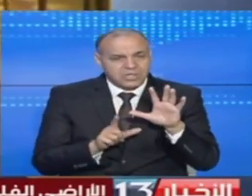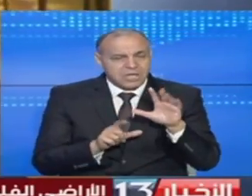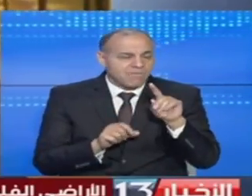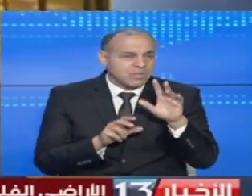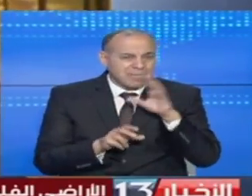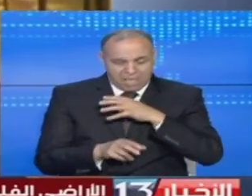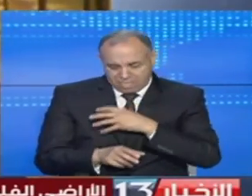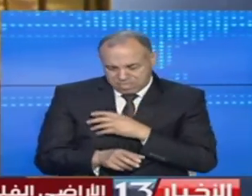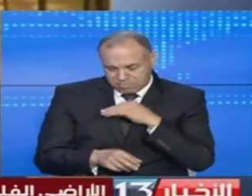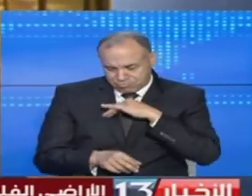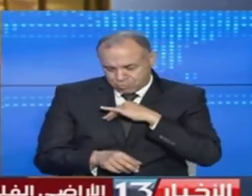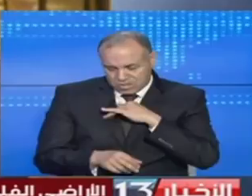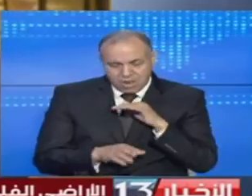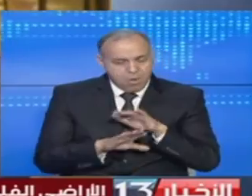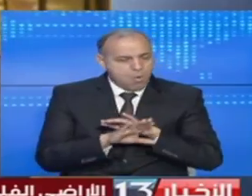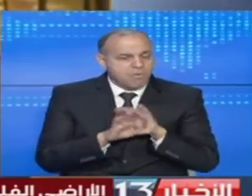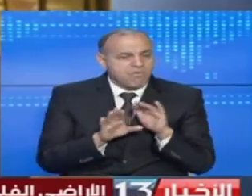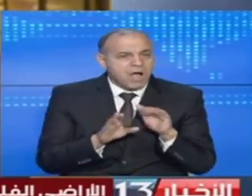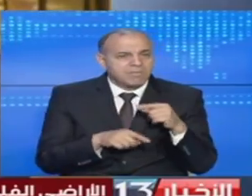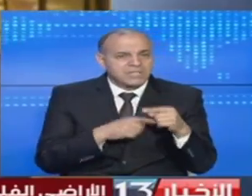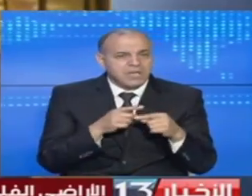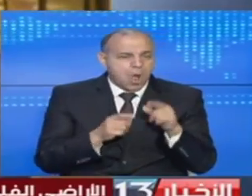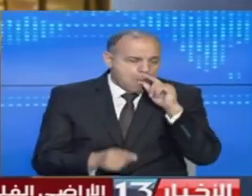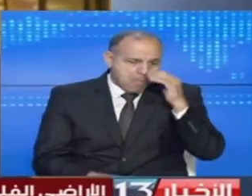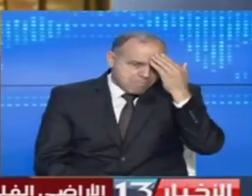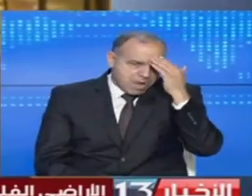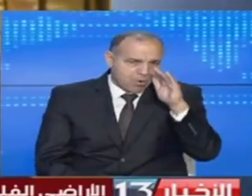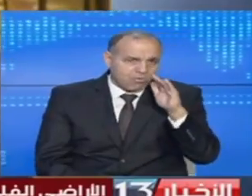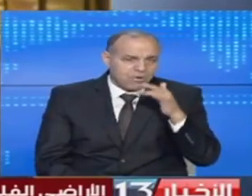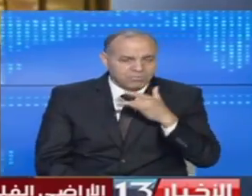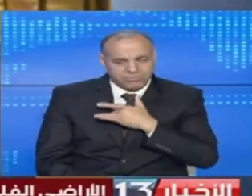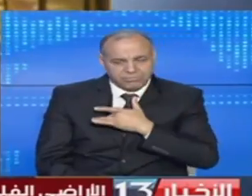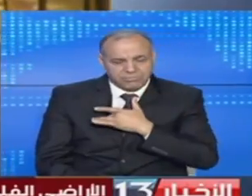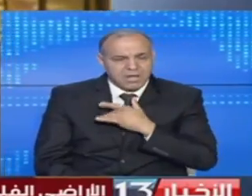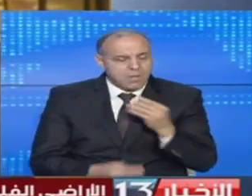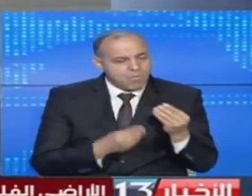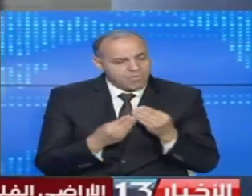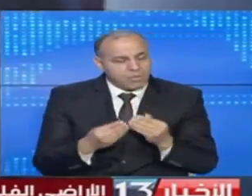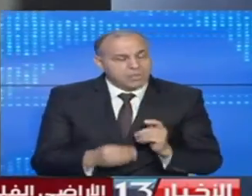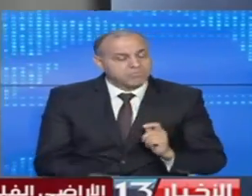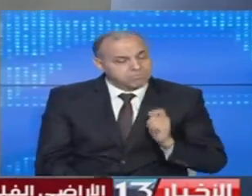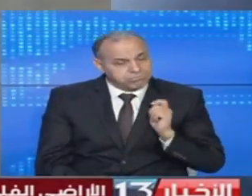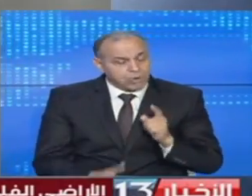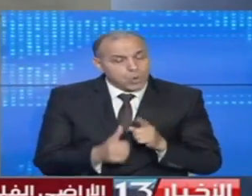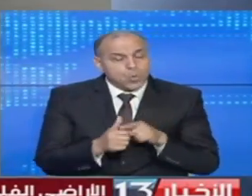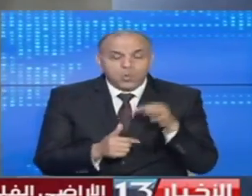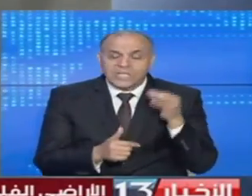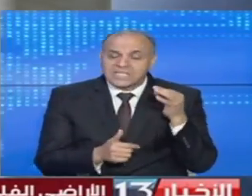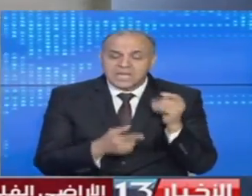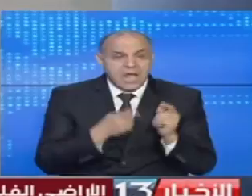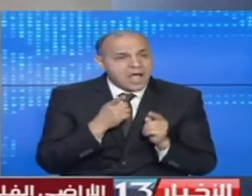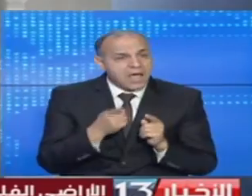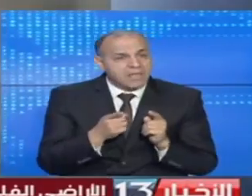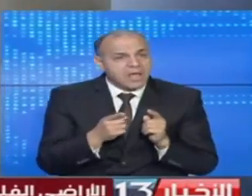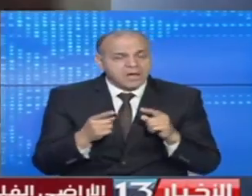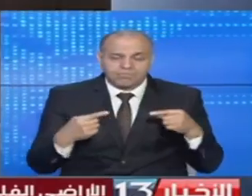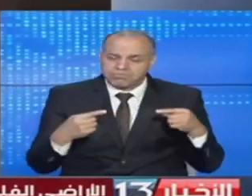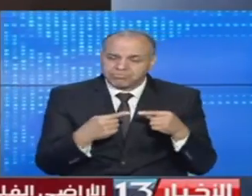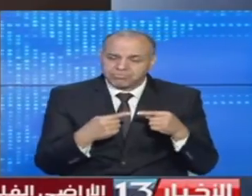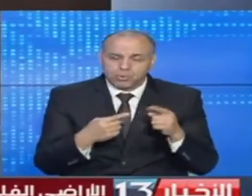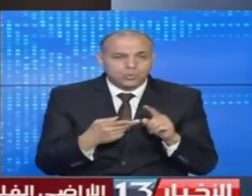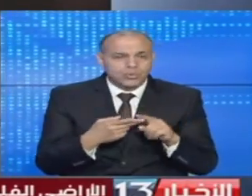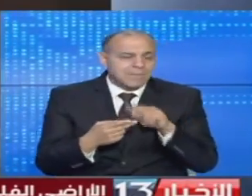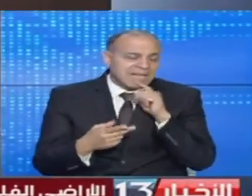عشر لتنتهي بذلك مسيره رجل كان يؤمن بان المفاوضات هي الوسيله الوحيده لانهاء الصراع مع